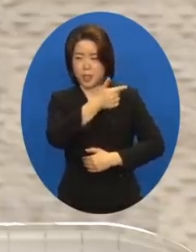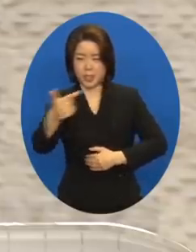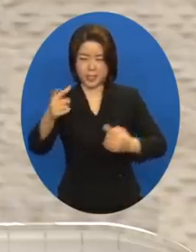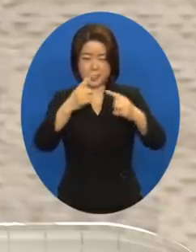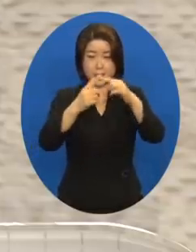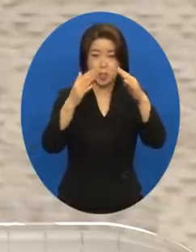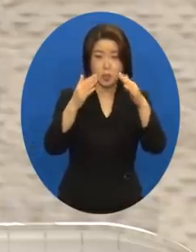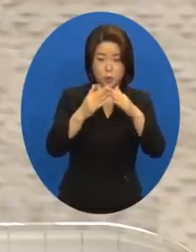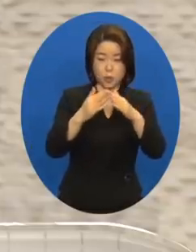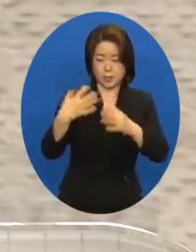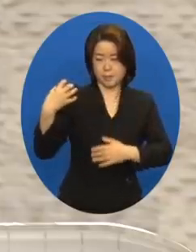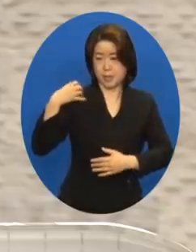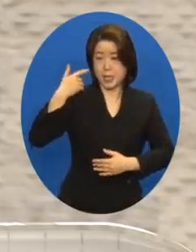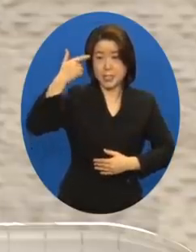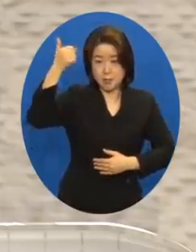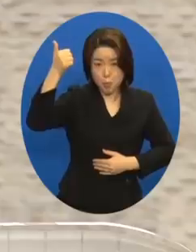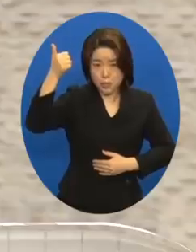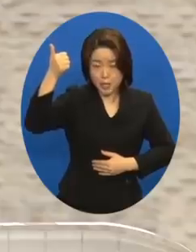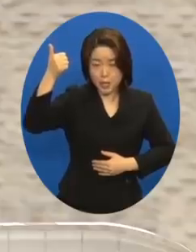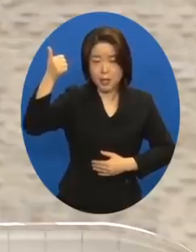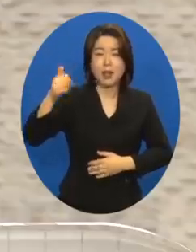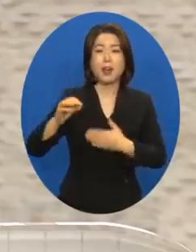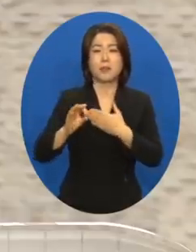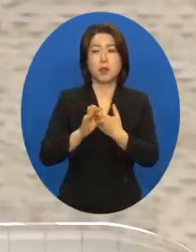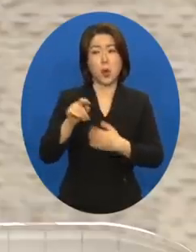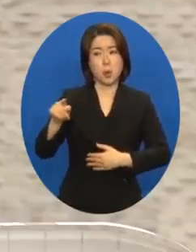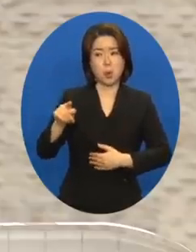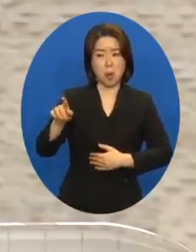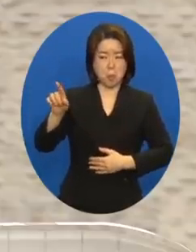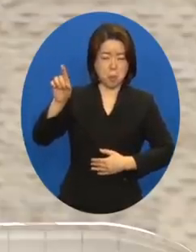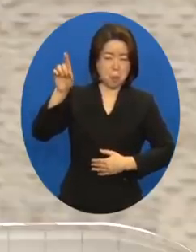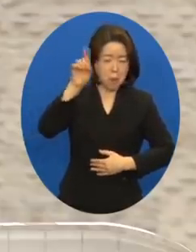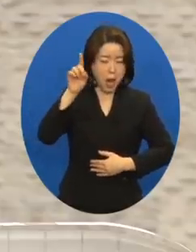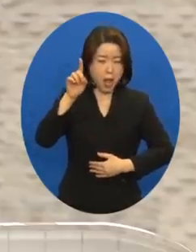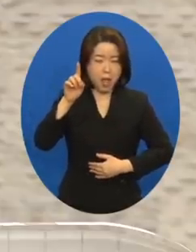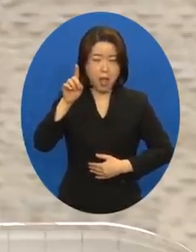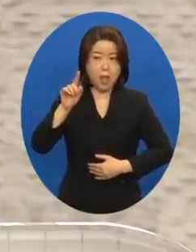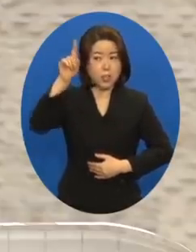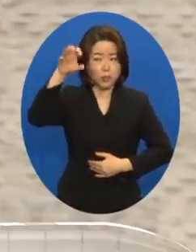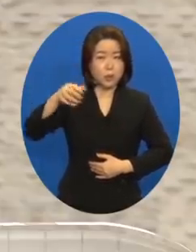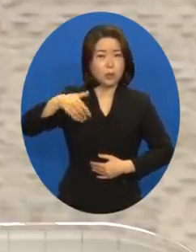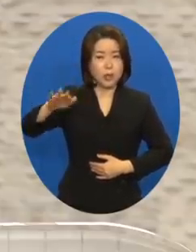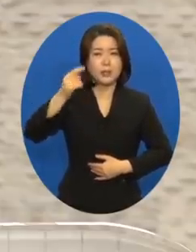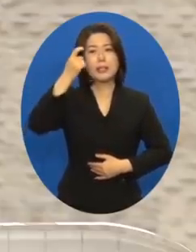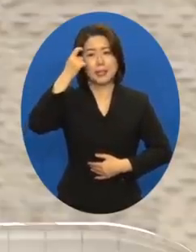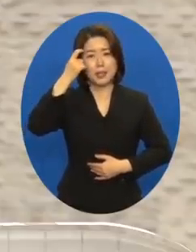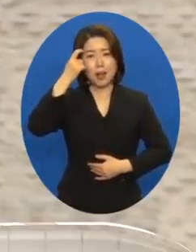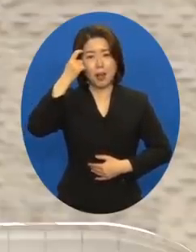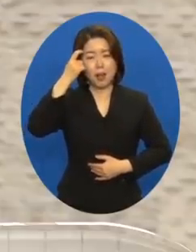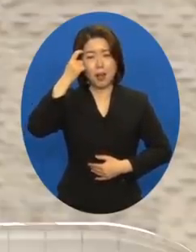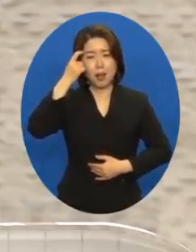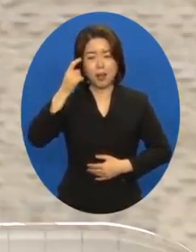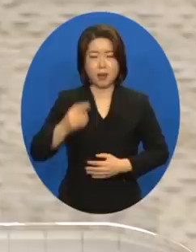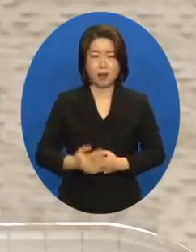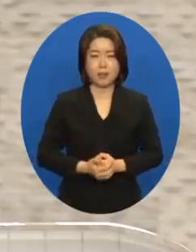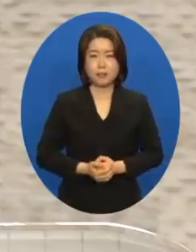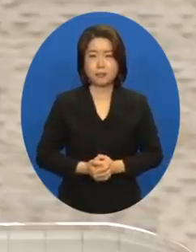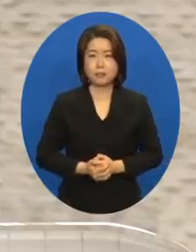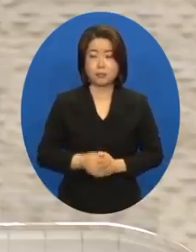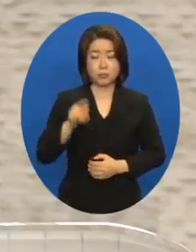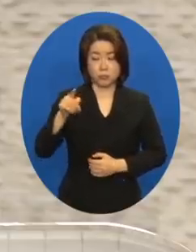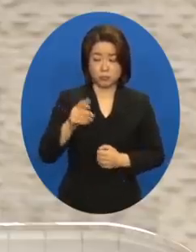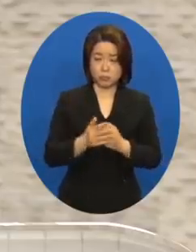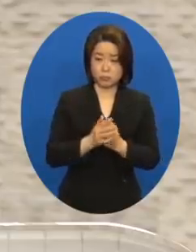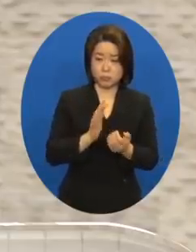목사님 정도 재미 면 그 사람은 100% 청구 칸을 사람 아니겠는가 그렇게 생각했습니다 어 그저